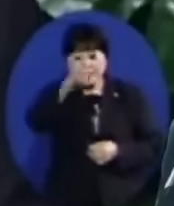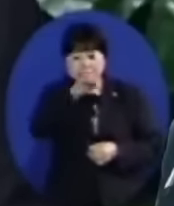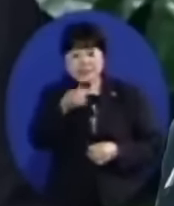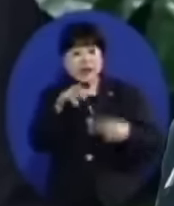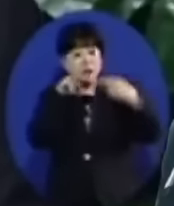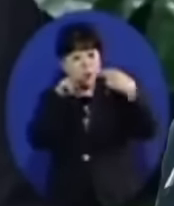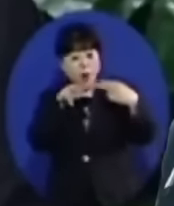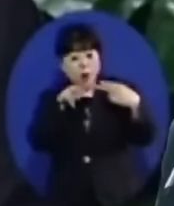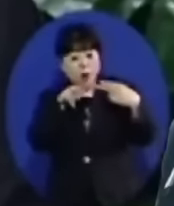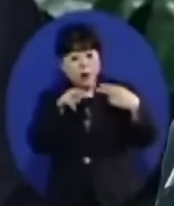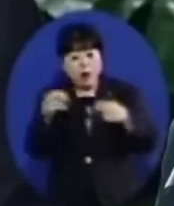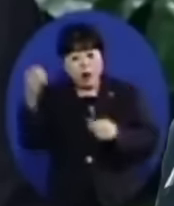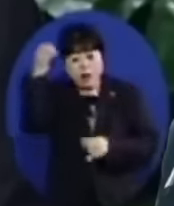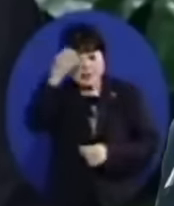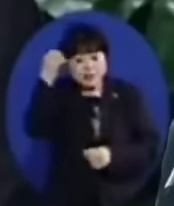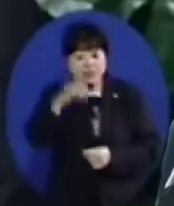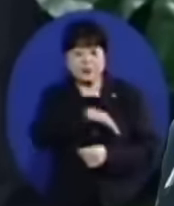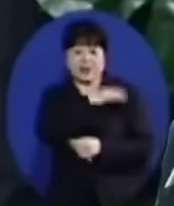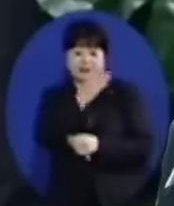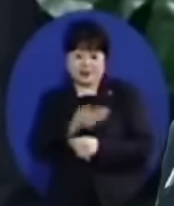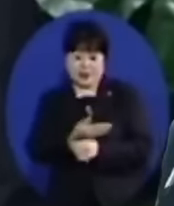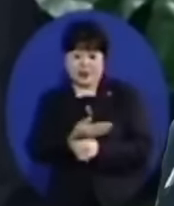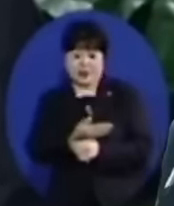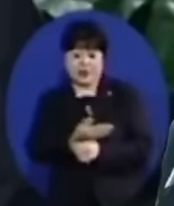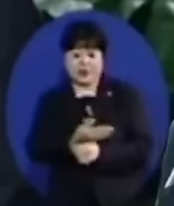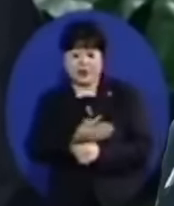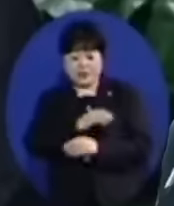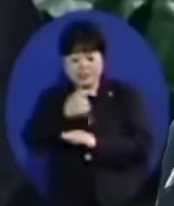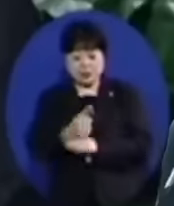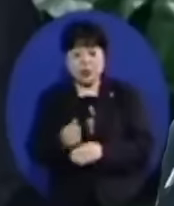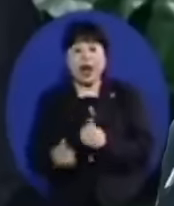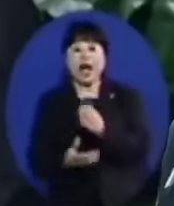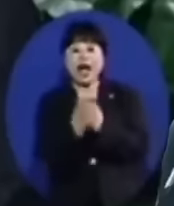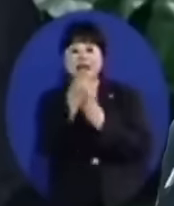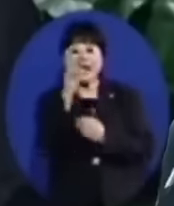때 성령의 능력으로 그리스도와 하나가 되어서